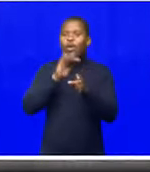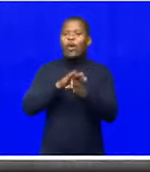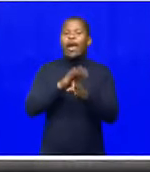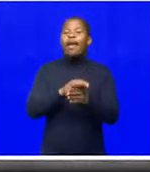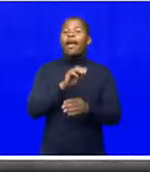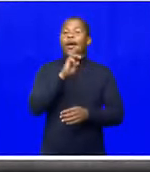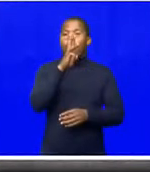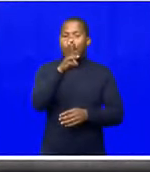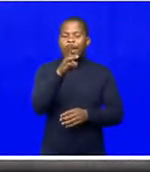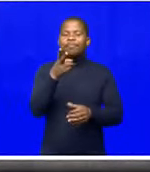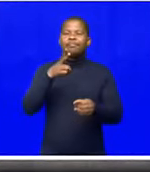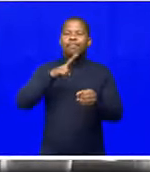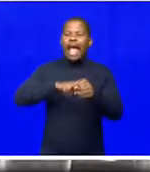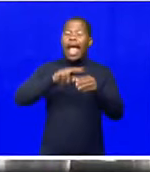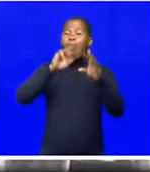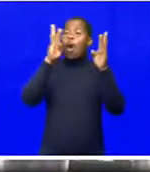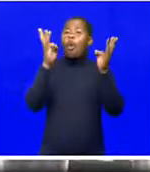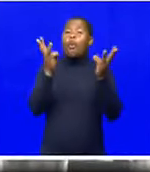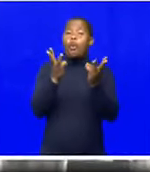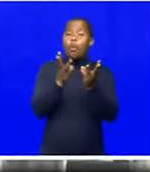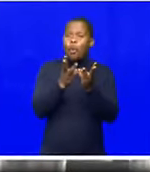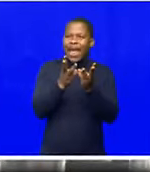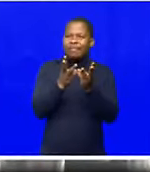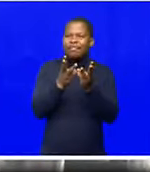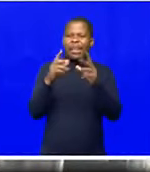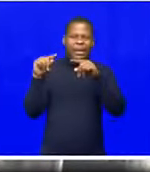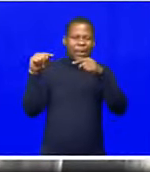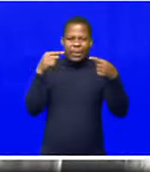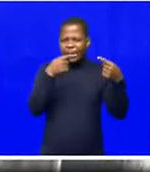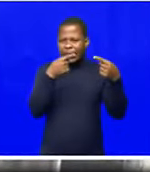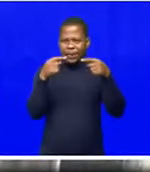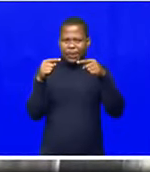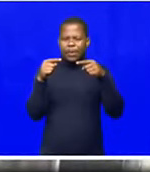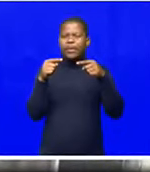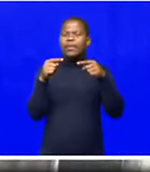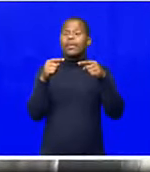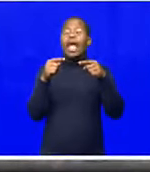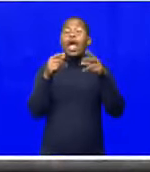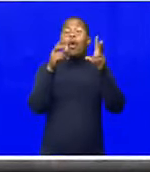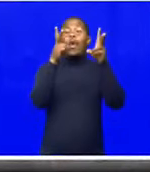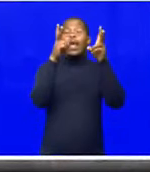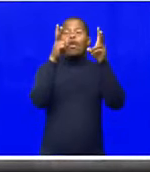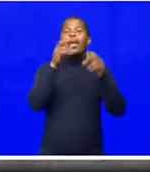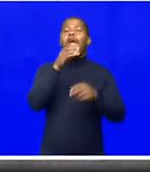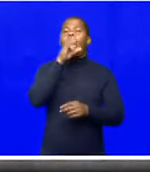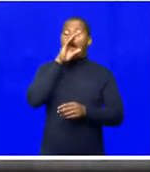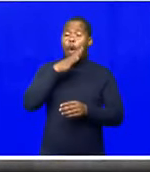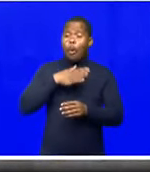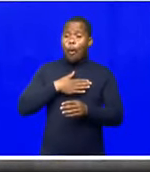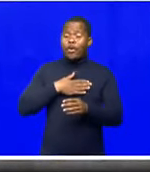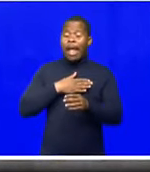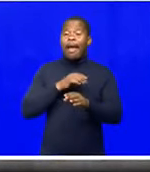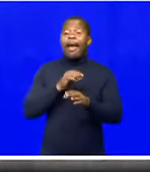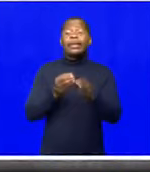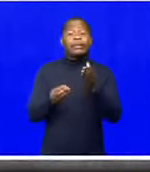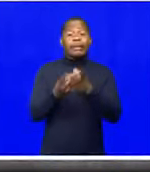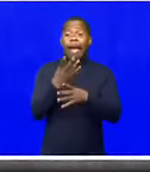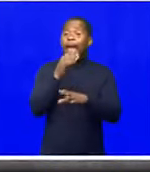ngoba siyathi kusemihlabeni tincabano letikhulu letinkulu tichamuka ekubangeni